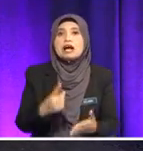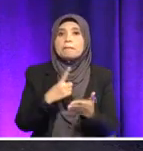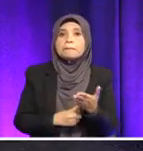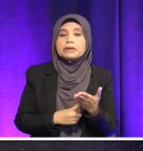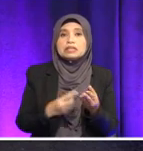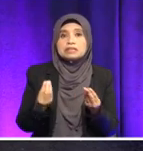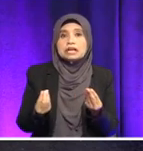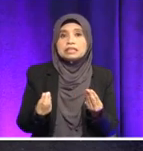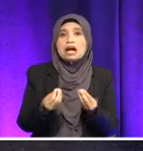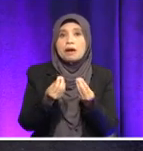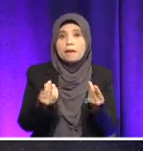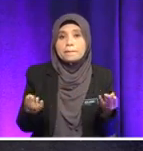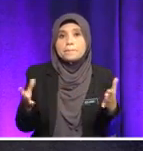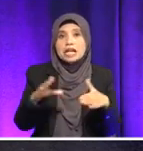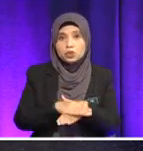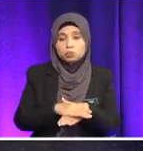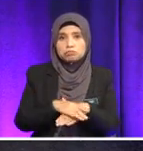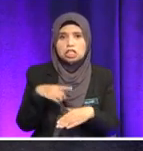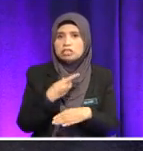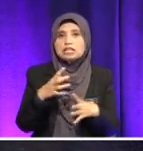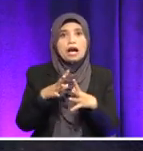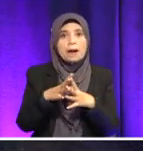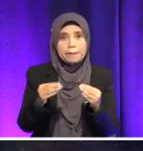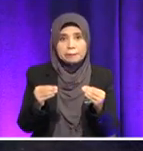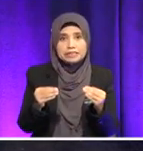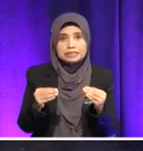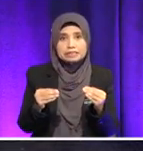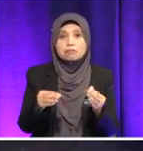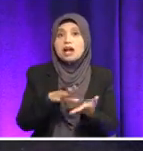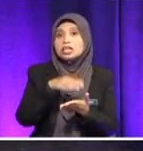1957 kita udah tiba di akhir kelas kita